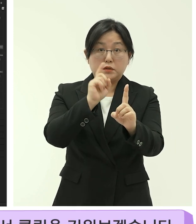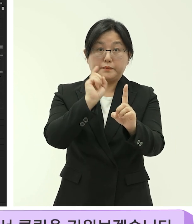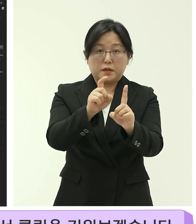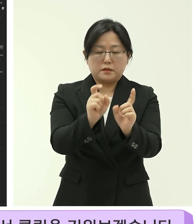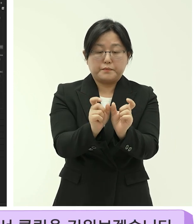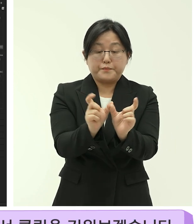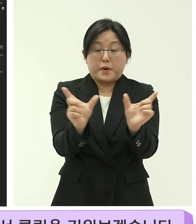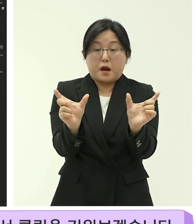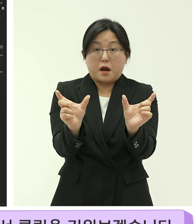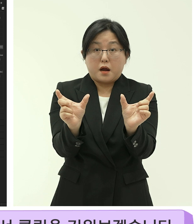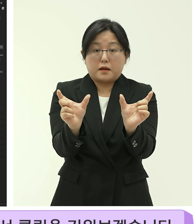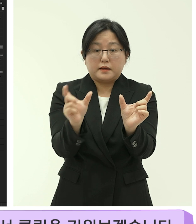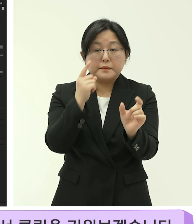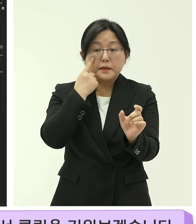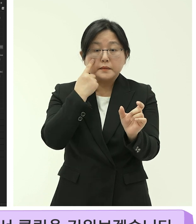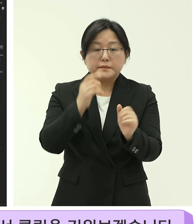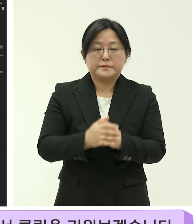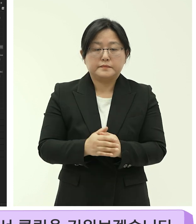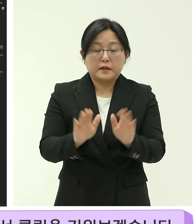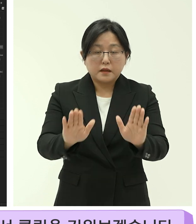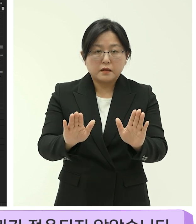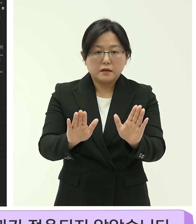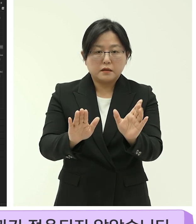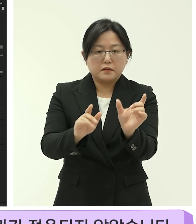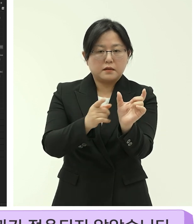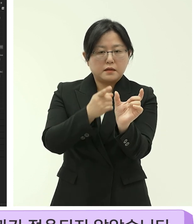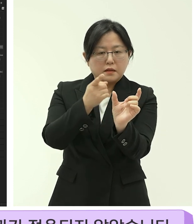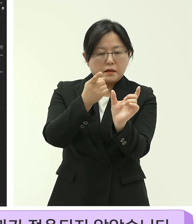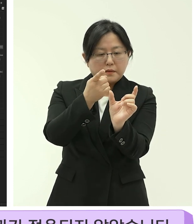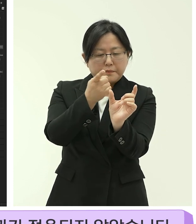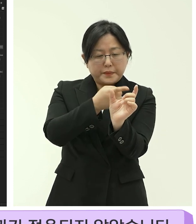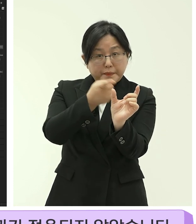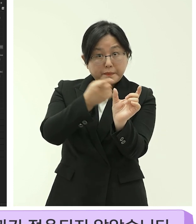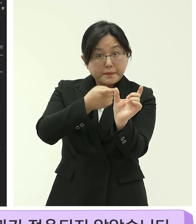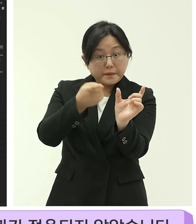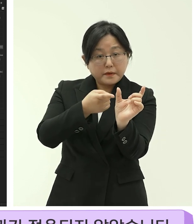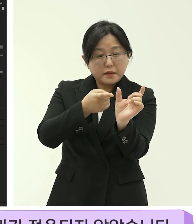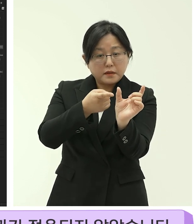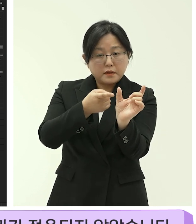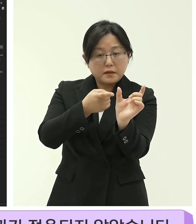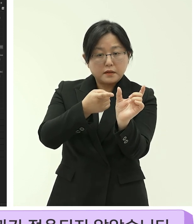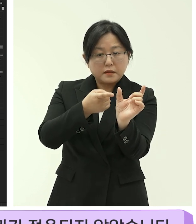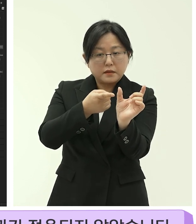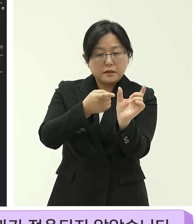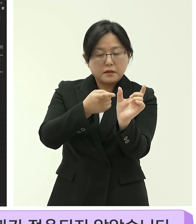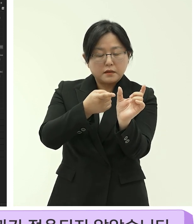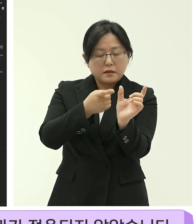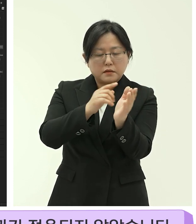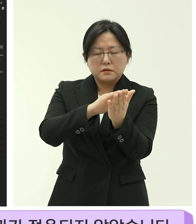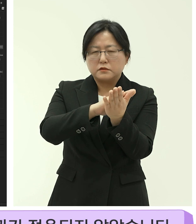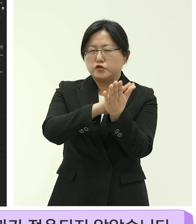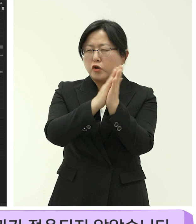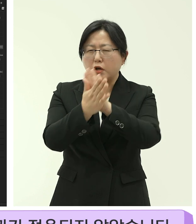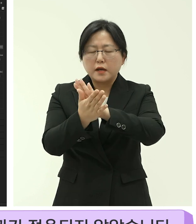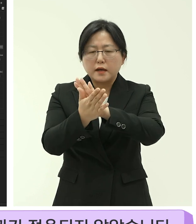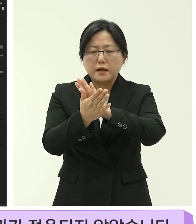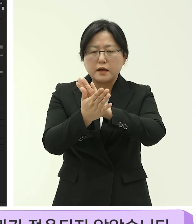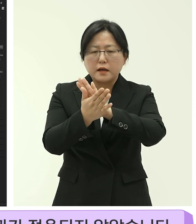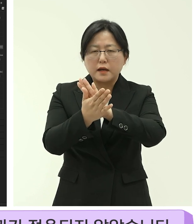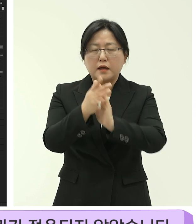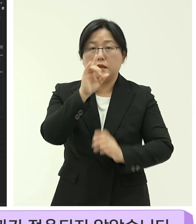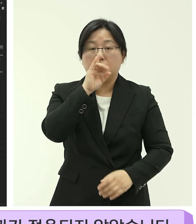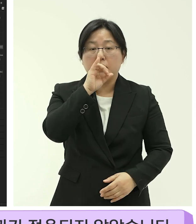자, 플러스 버튼을 눌러서 클립을 키워 보겠습니다. 현재는 이렇게 빗금이 그어져서 정상적으로 전환